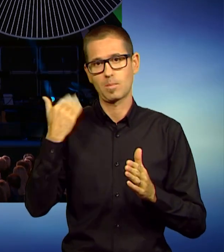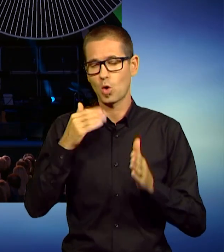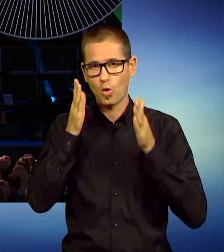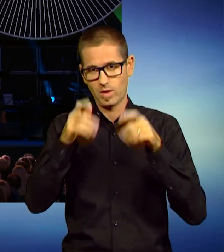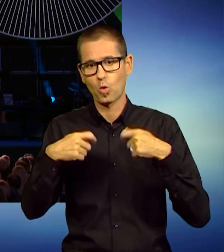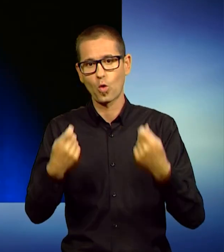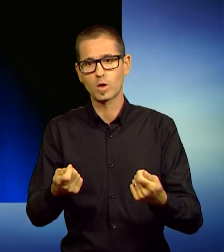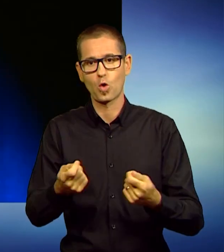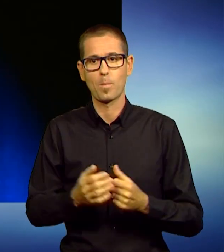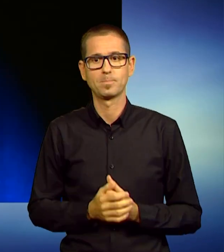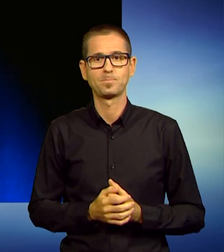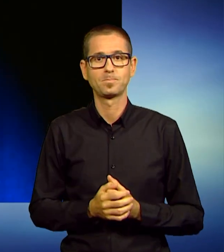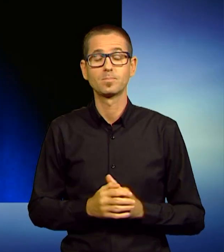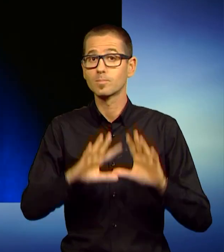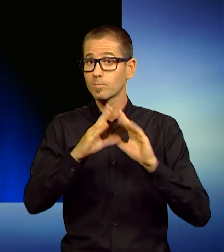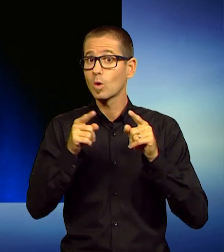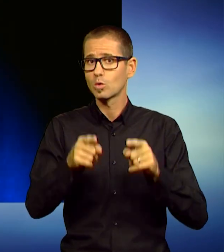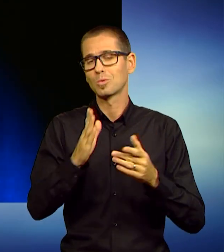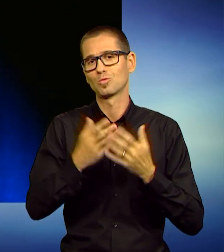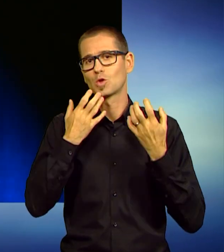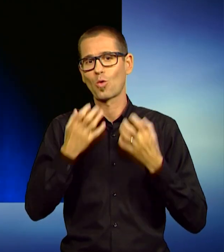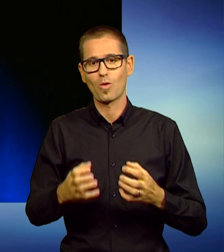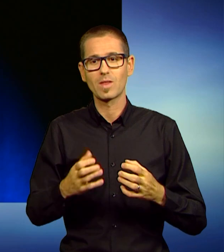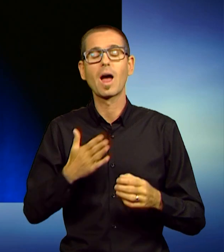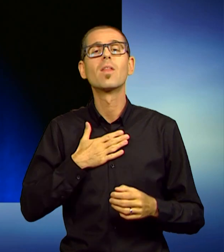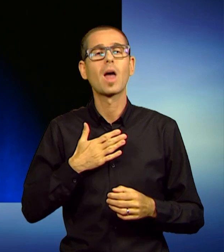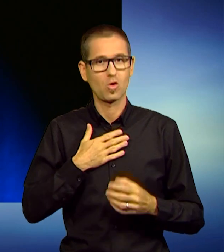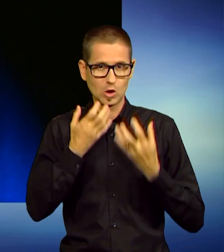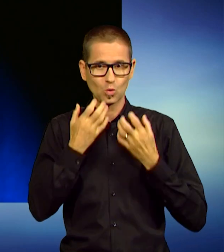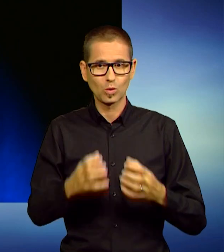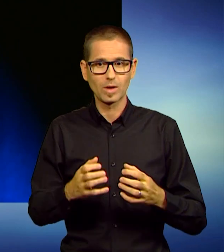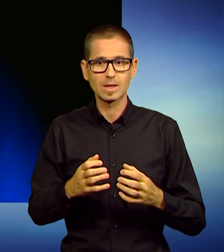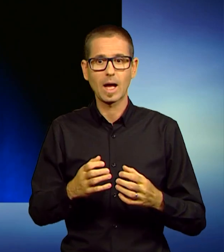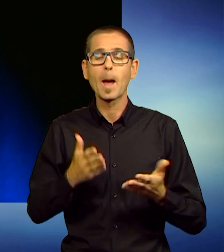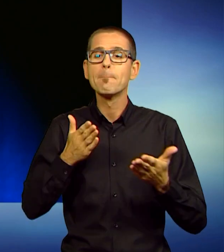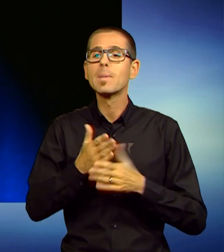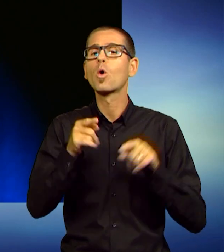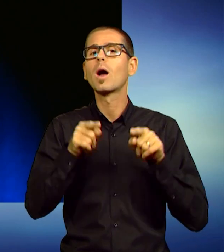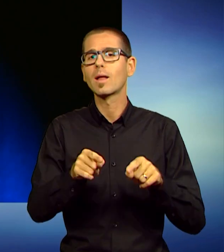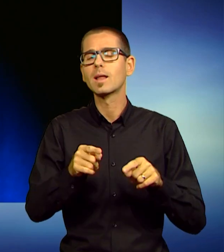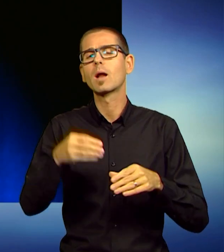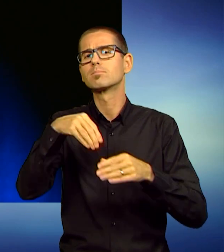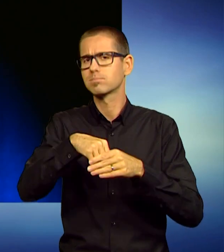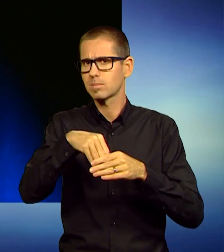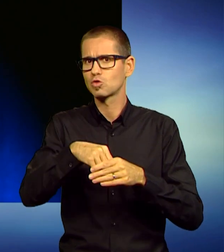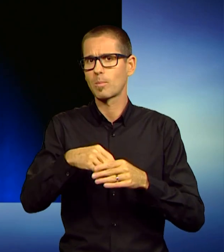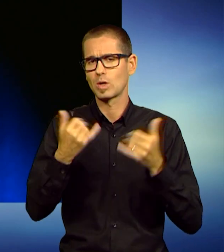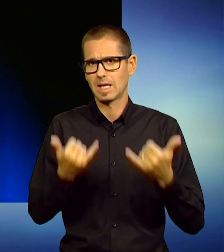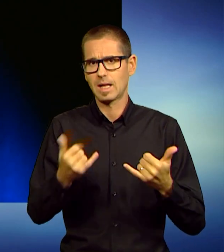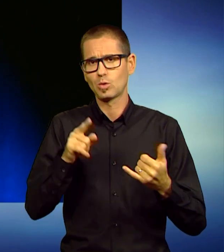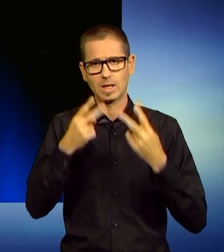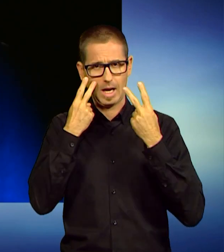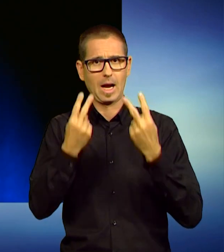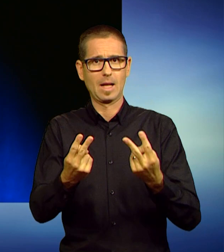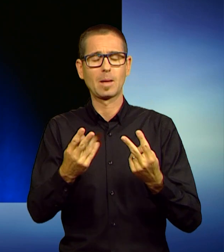naklonjeno. Vse to je zgodovina, naša zgodovina, prek katere osmišljamo sedanjost in zremo v